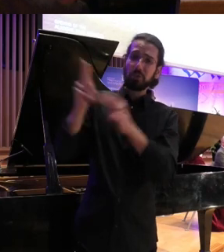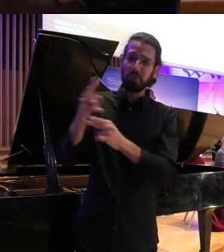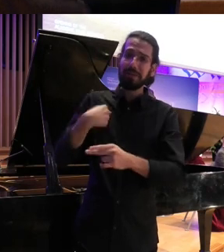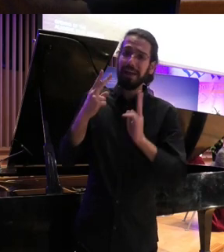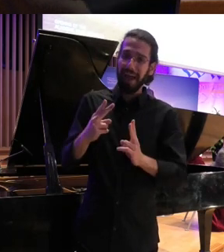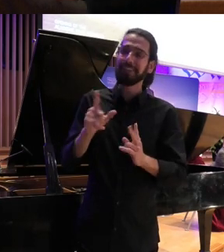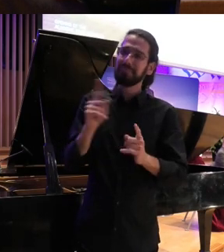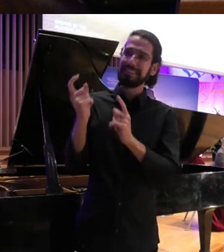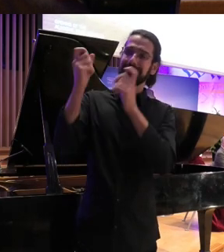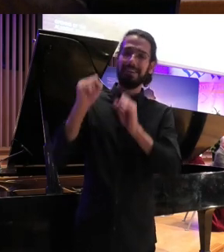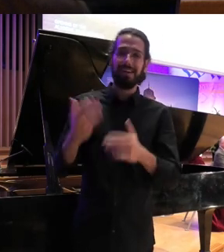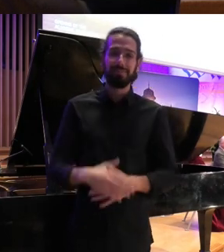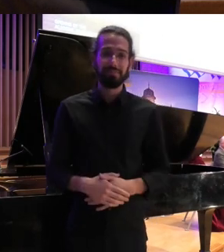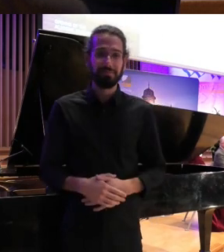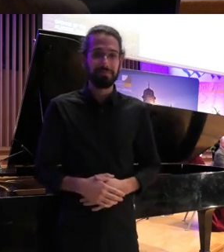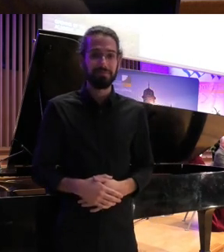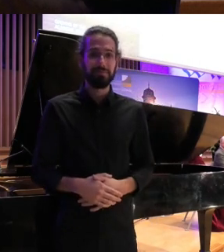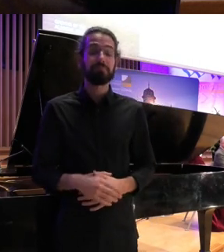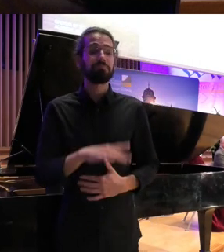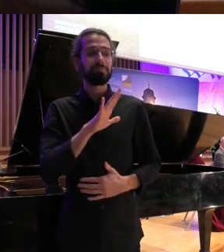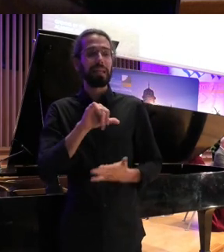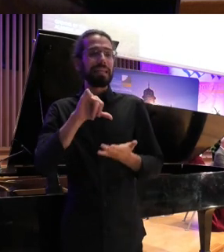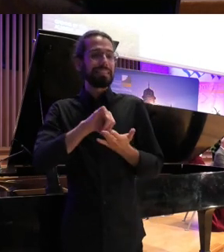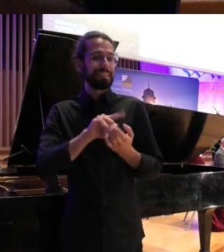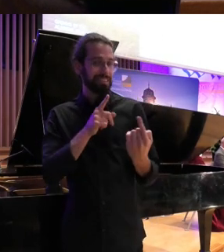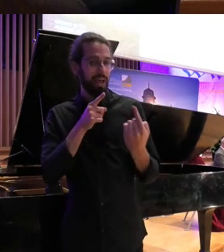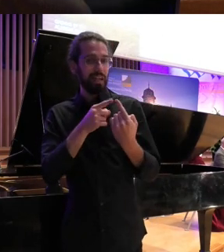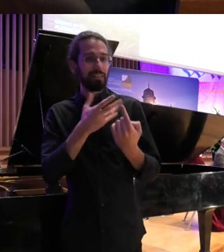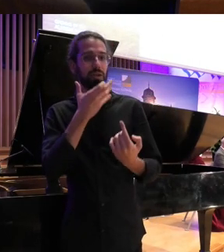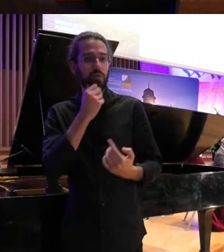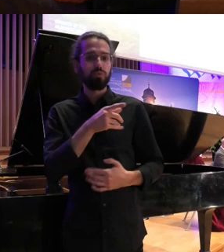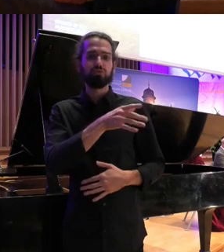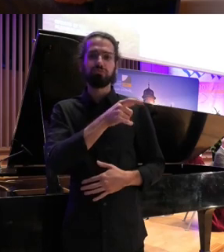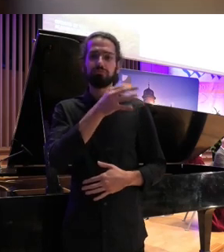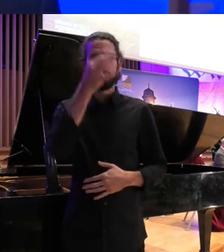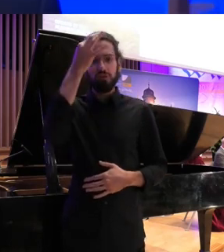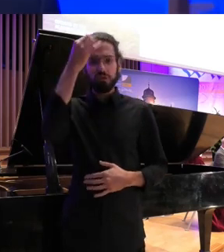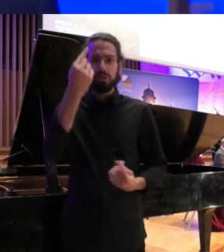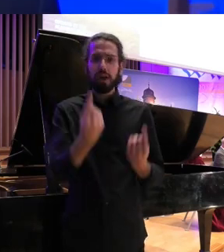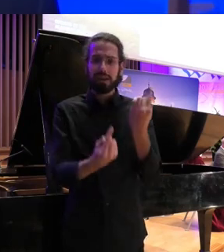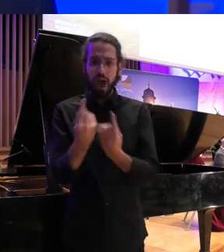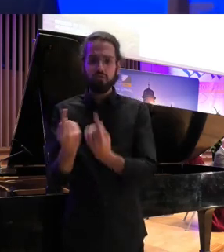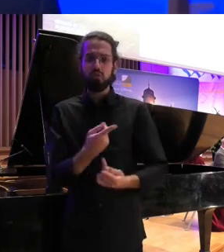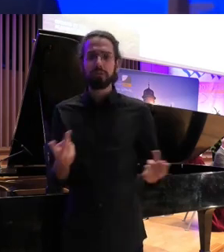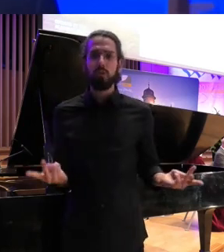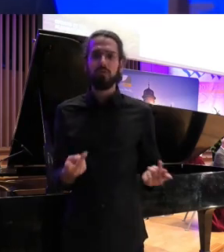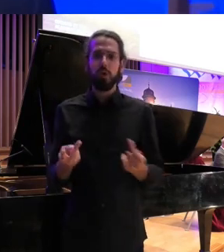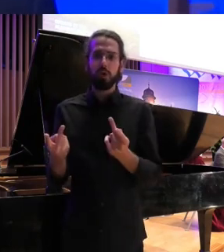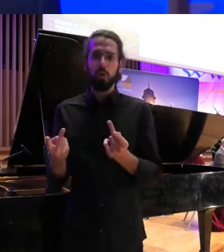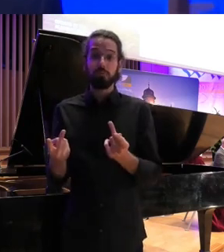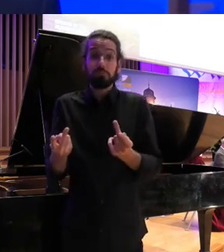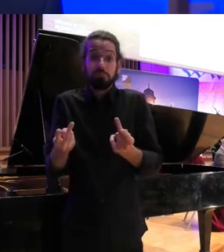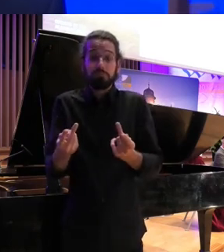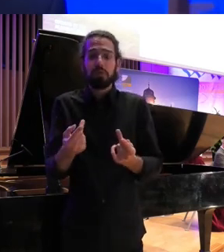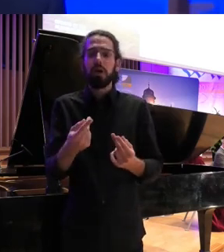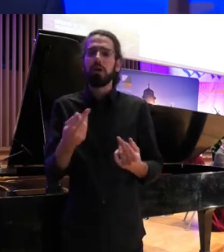Ein zentrales Ziel vom HCM ist die Förderung von wissenschaftlichem Nachwuchs. Ich habe es gerade eben schon angesprochen. Was macht denn für Sie gute